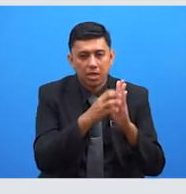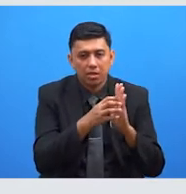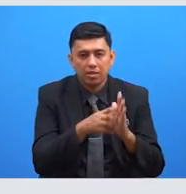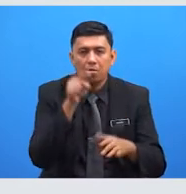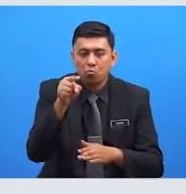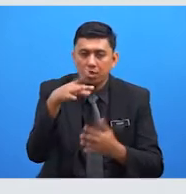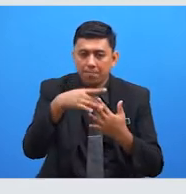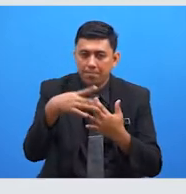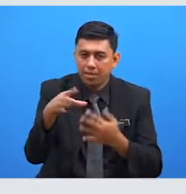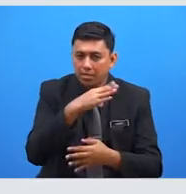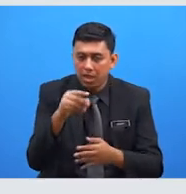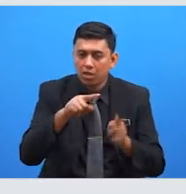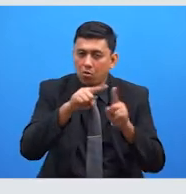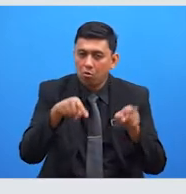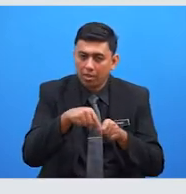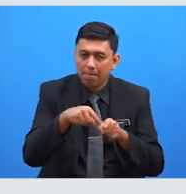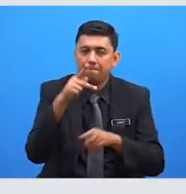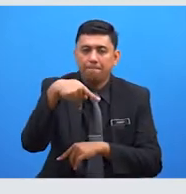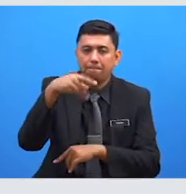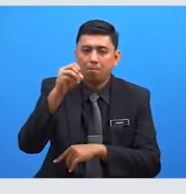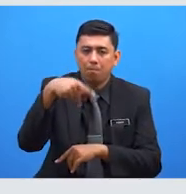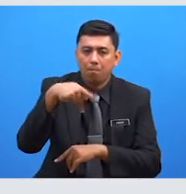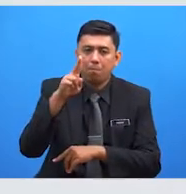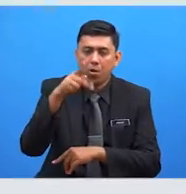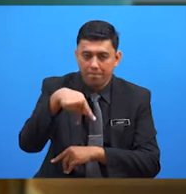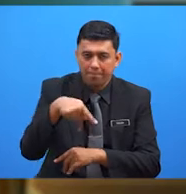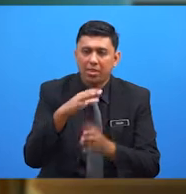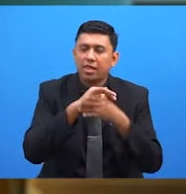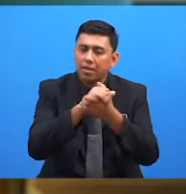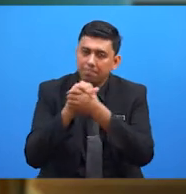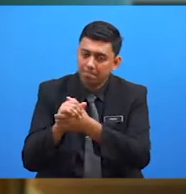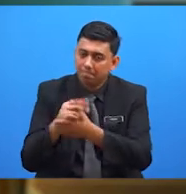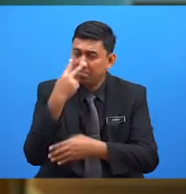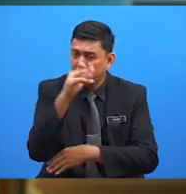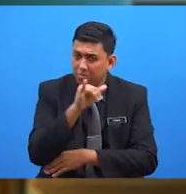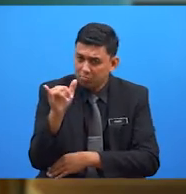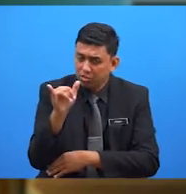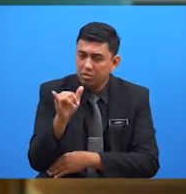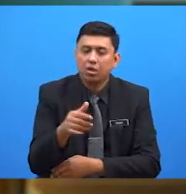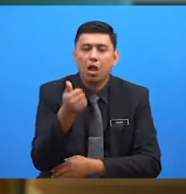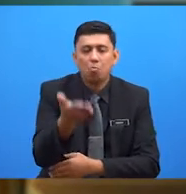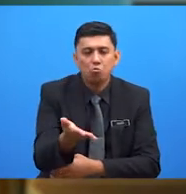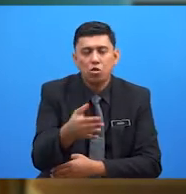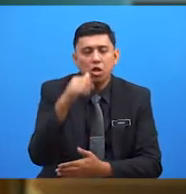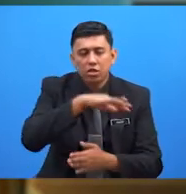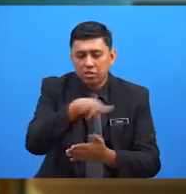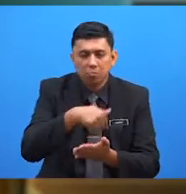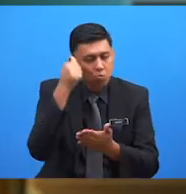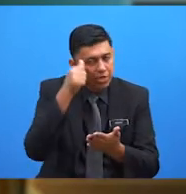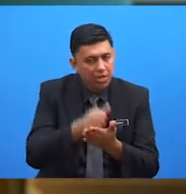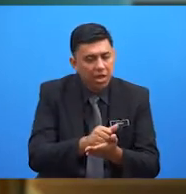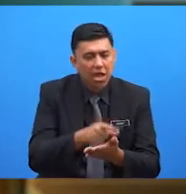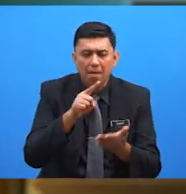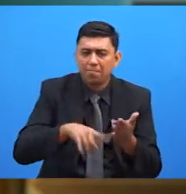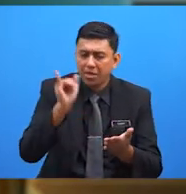butang pilihan dan kotak pop-up. Tahniah, nampaknya kamu semua ingat apa